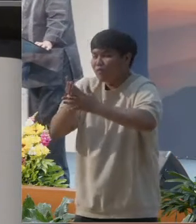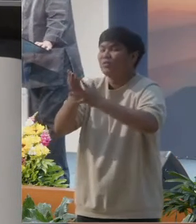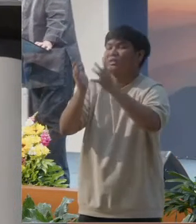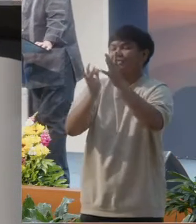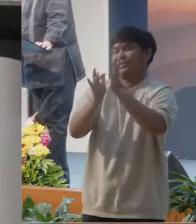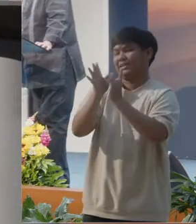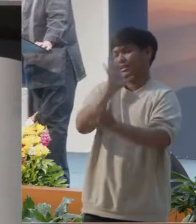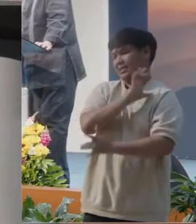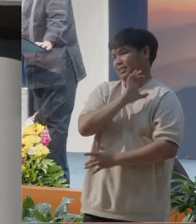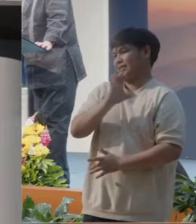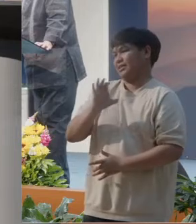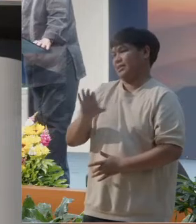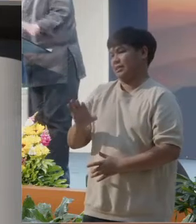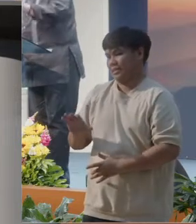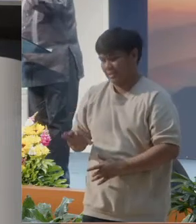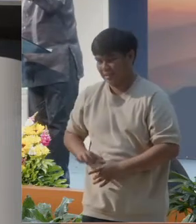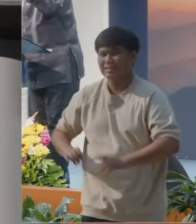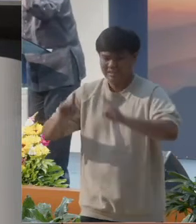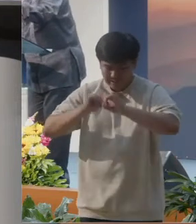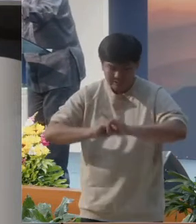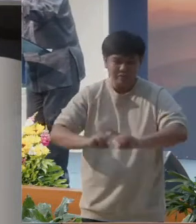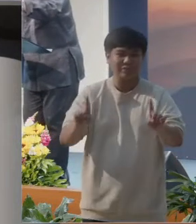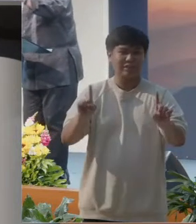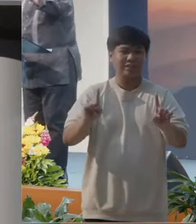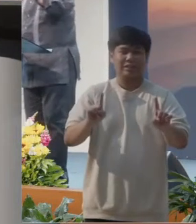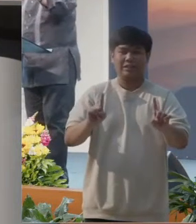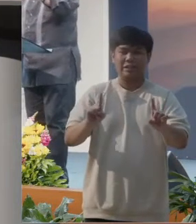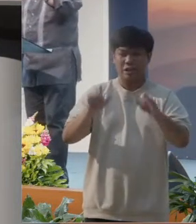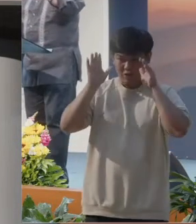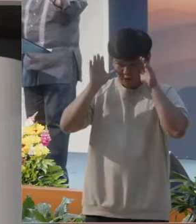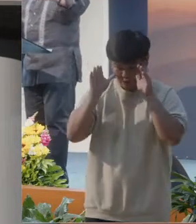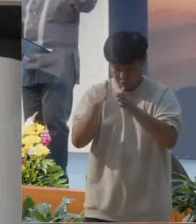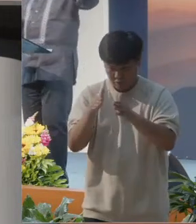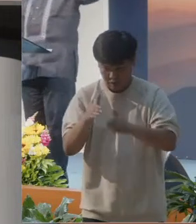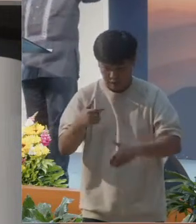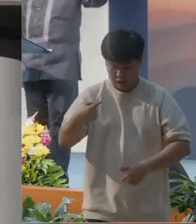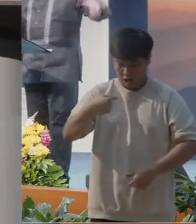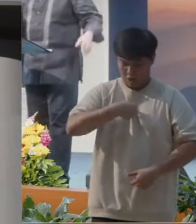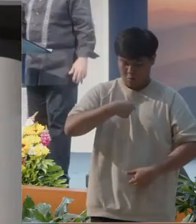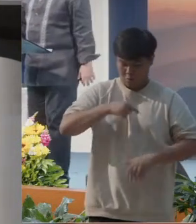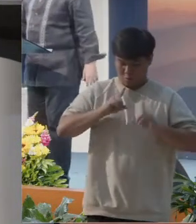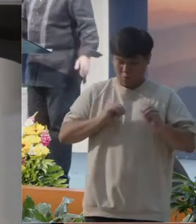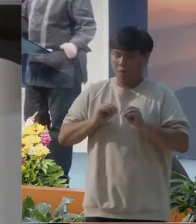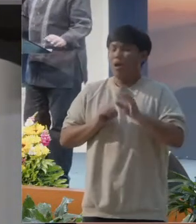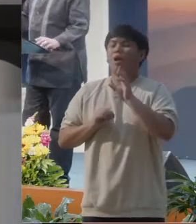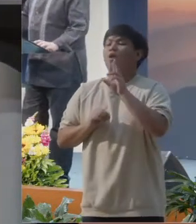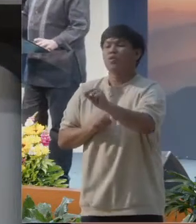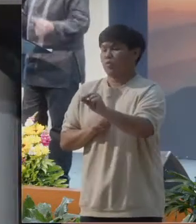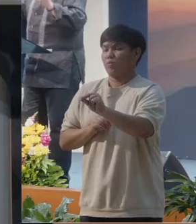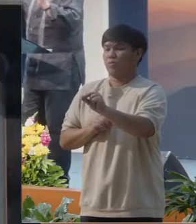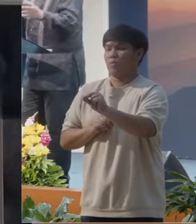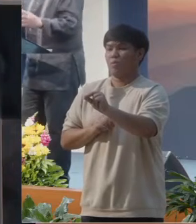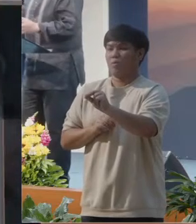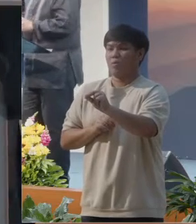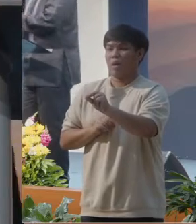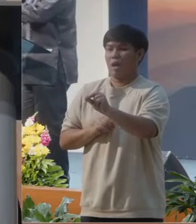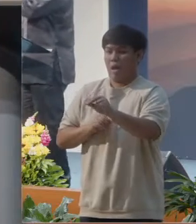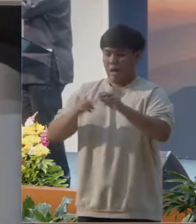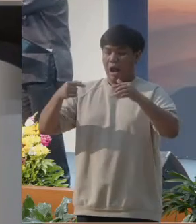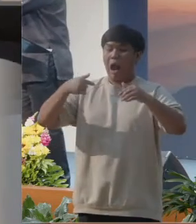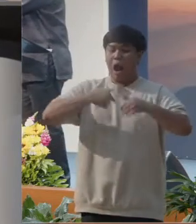kanyang buhay. Kaya nga po, ang diin ay hindi dun sa kaya kong gawin. Hindi po. Ang diin